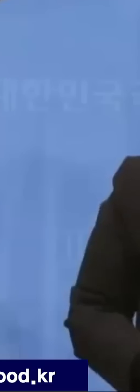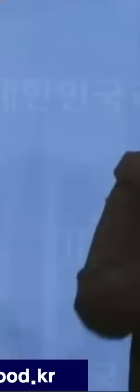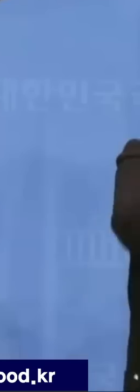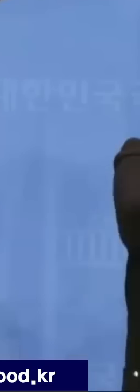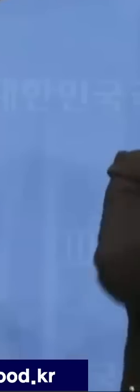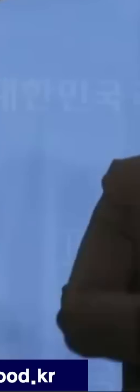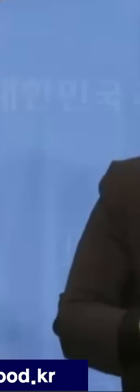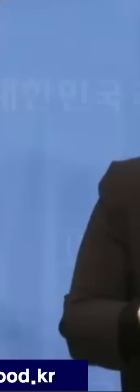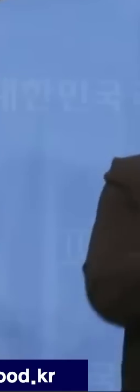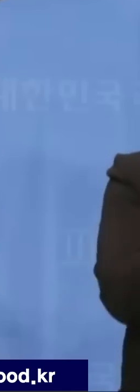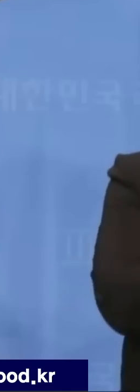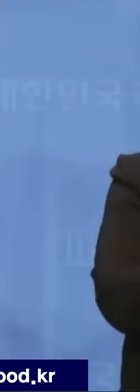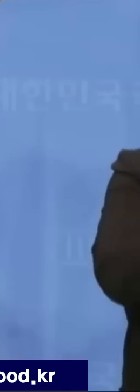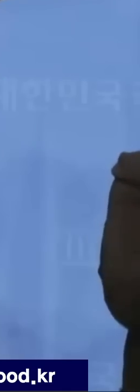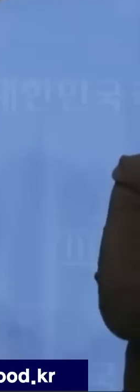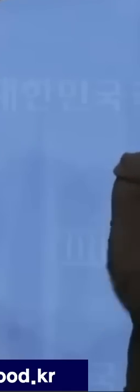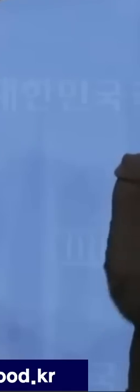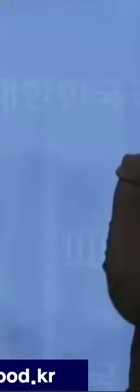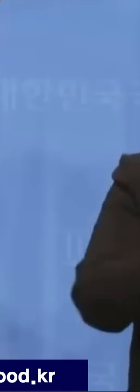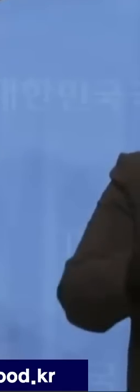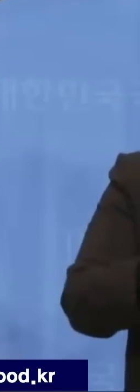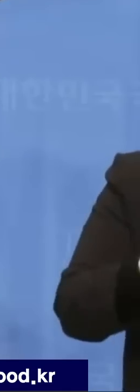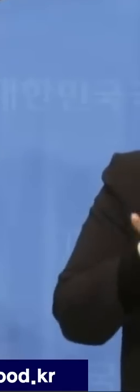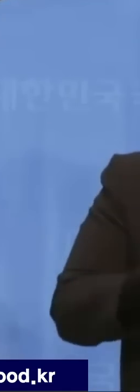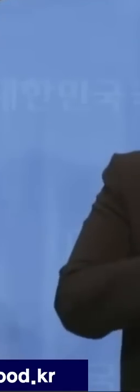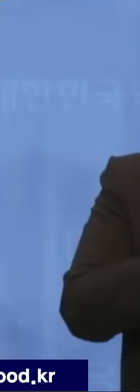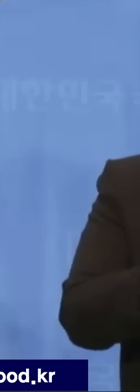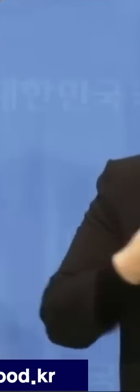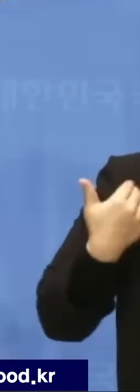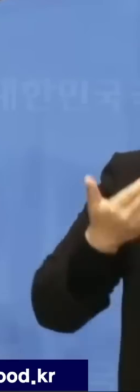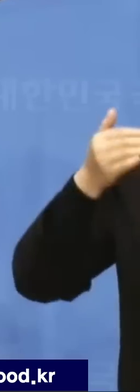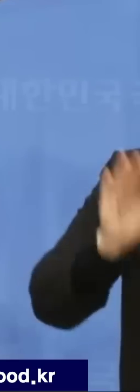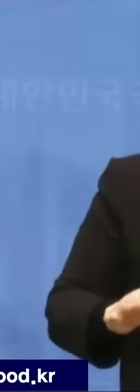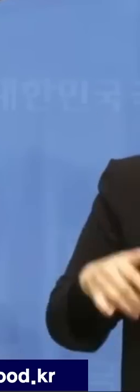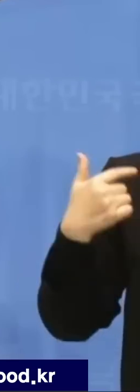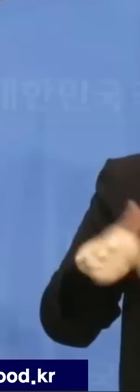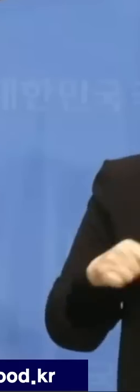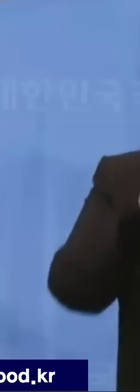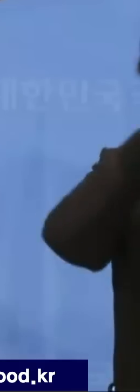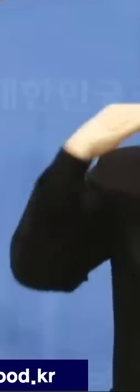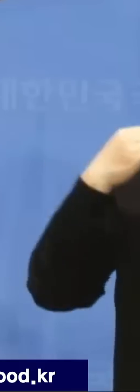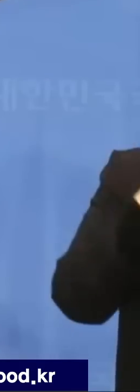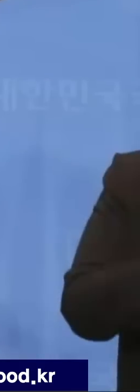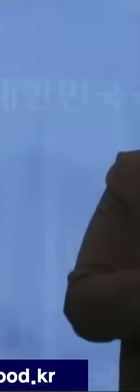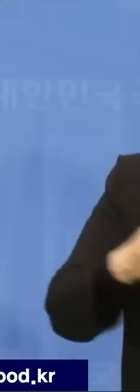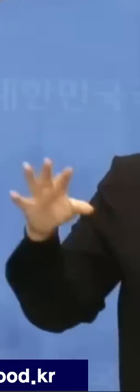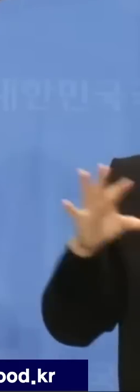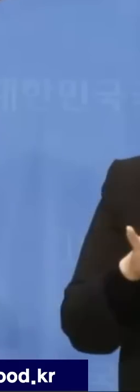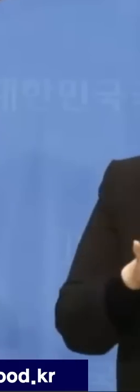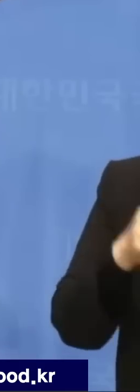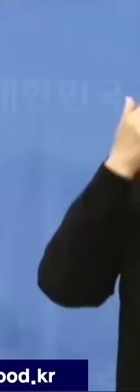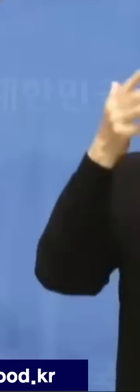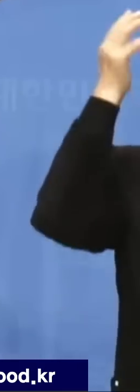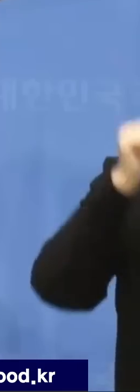역사는 권력에 의해 순간적으로 왜곡될 수는 있으나 항상 정의 편이라는 사실을 분명히